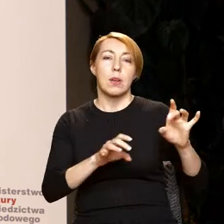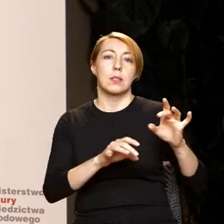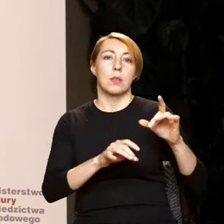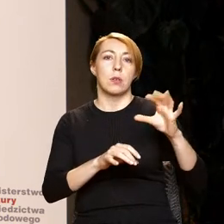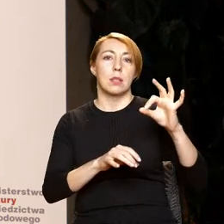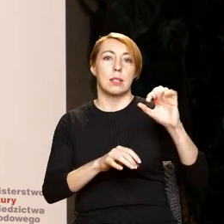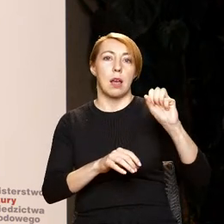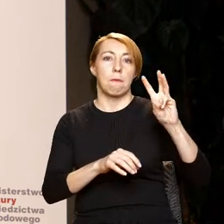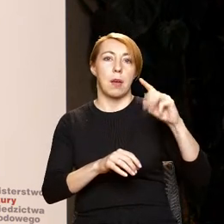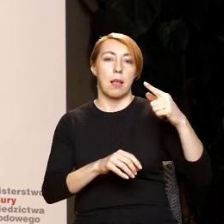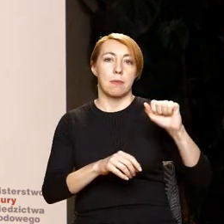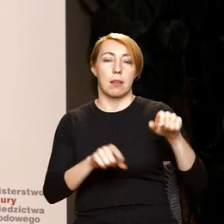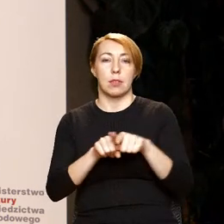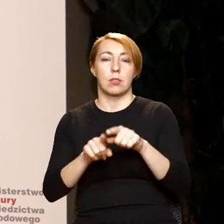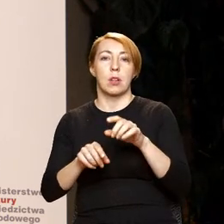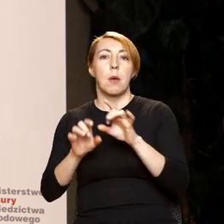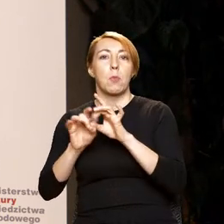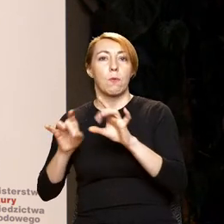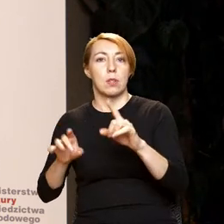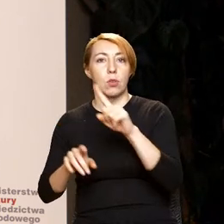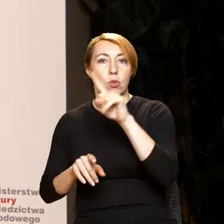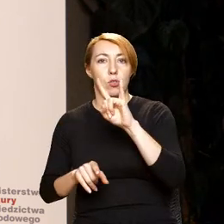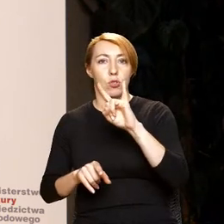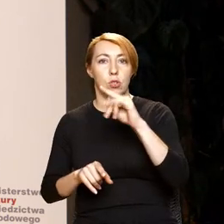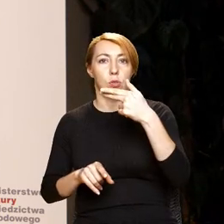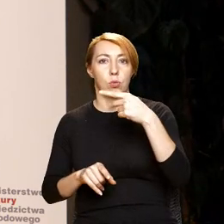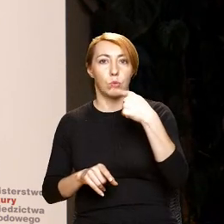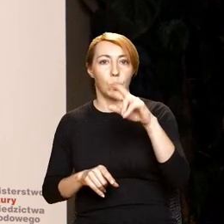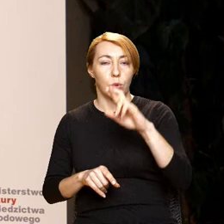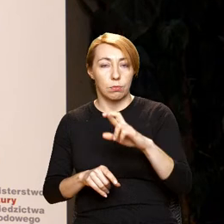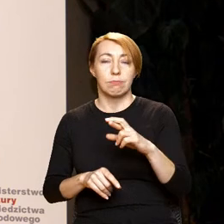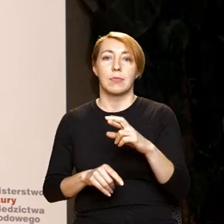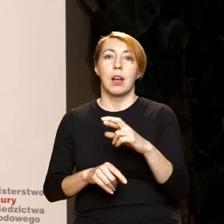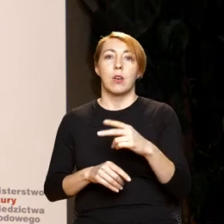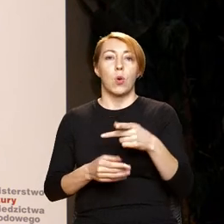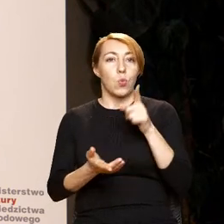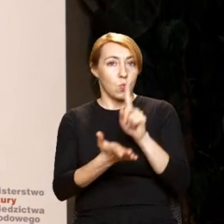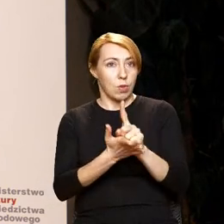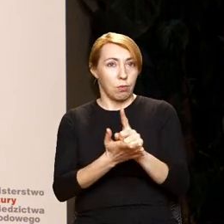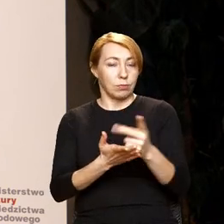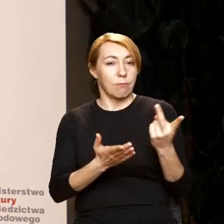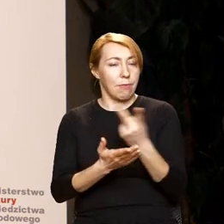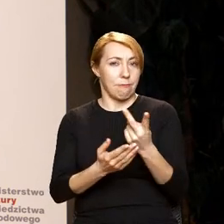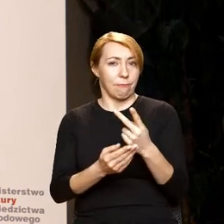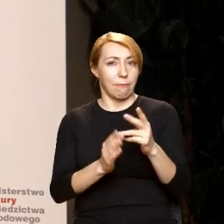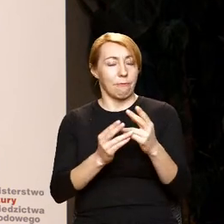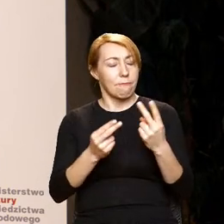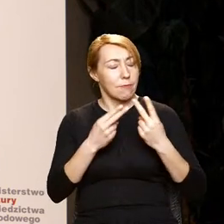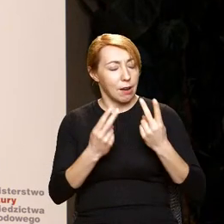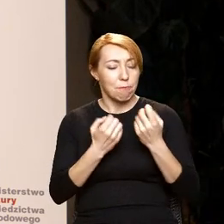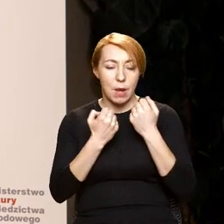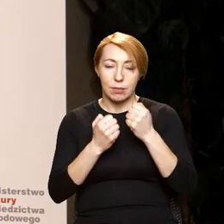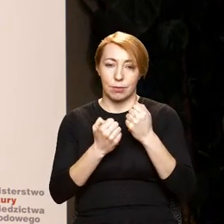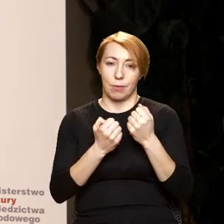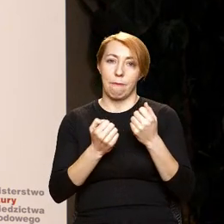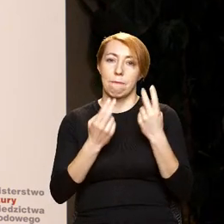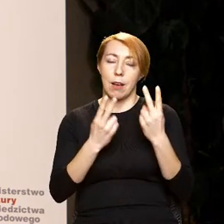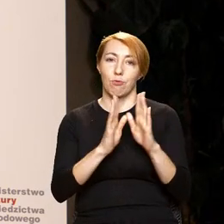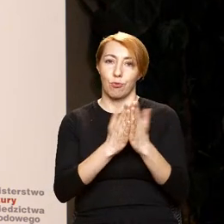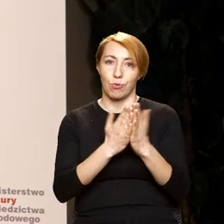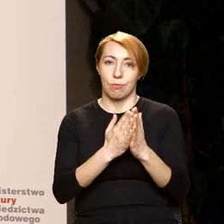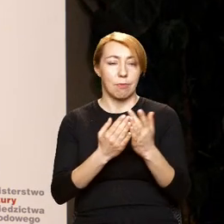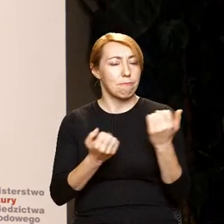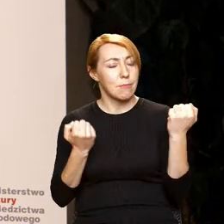Sawadzie, pani profesor Żyndul, że udało się to wielkie dzieło publikacji tych dwóch bardzo ważnych i bardzo interesujących